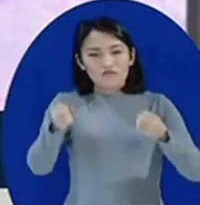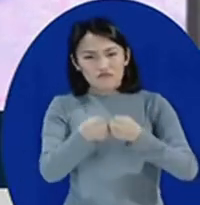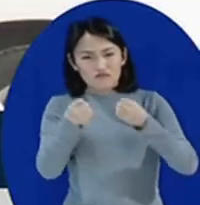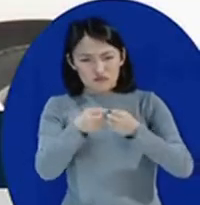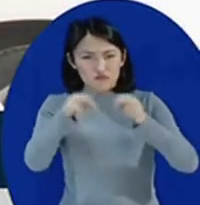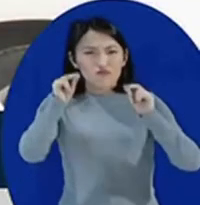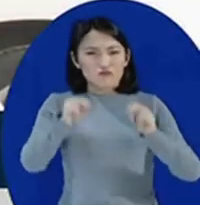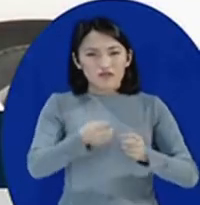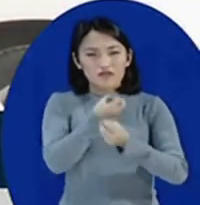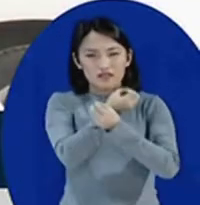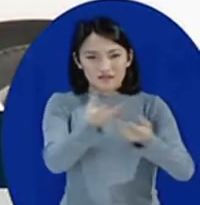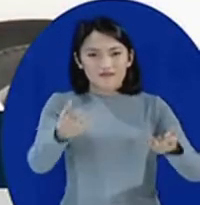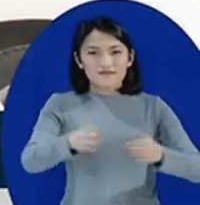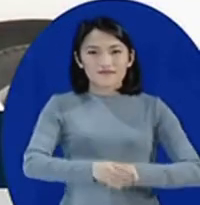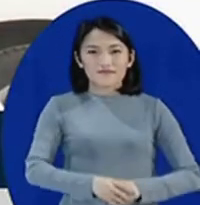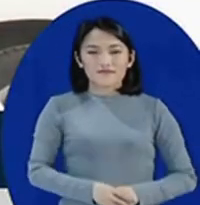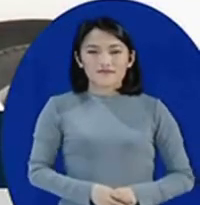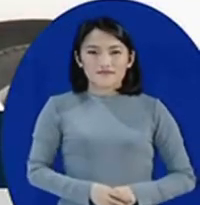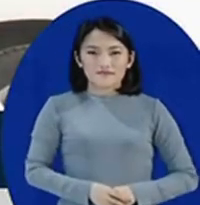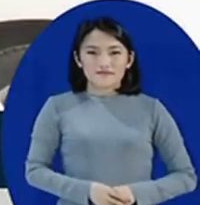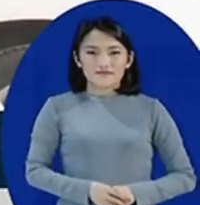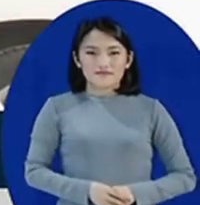уриад хэлмээр байна.